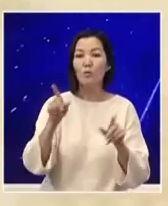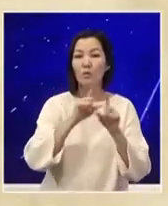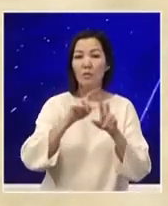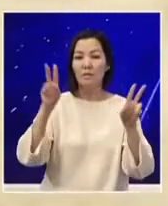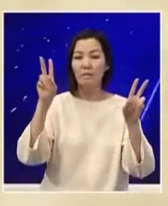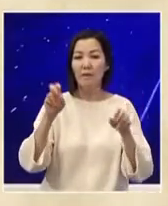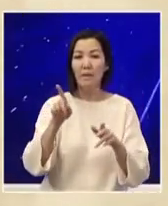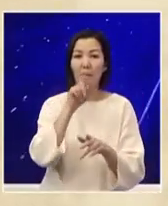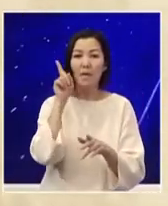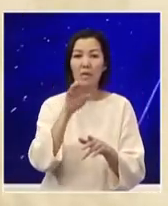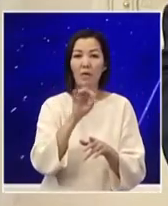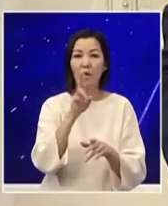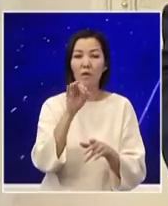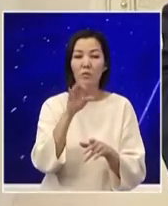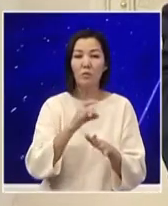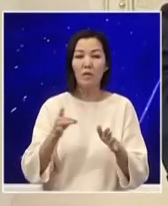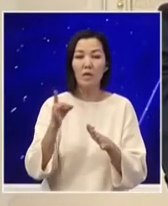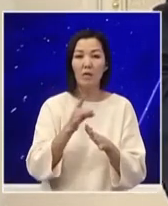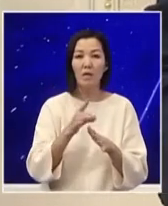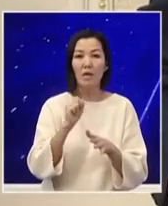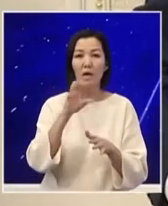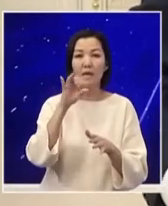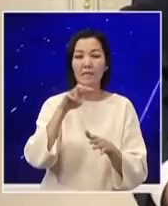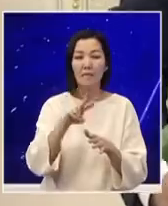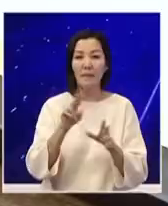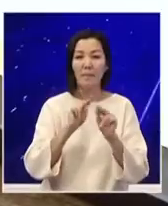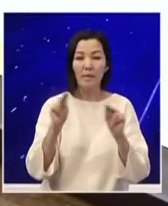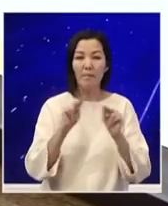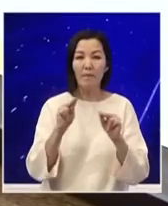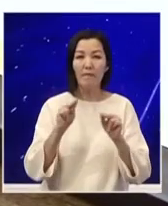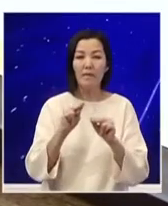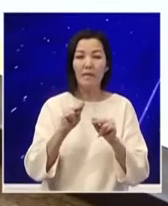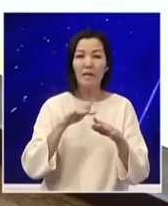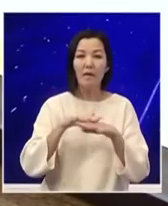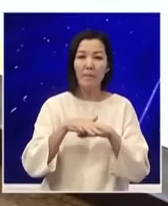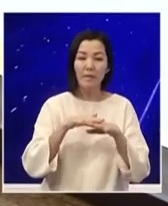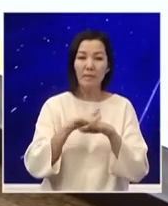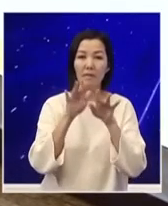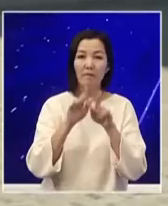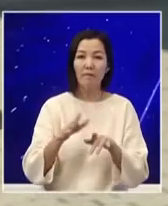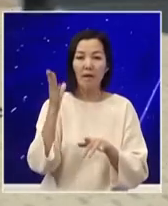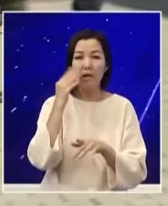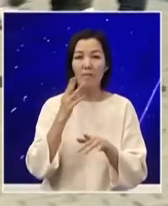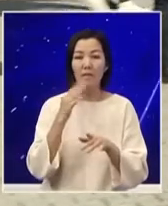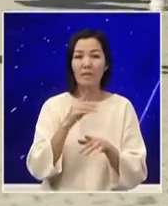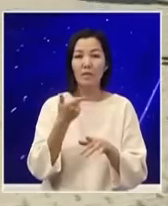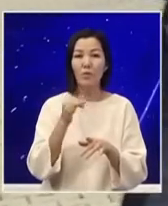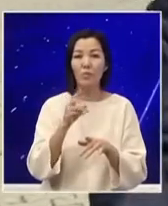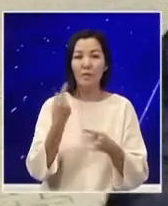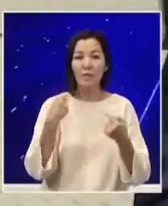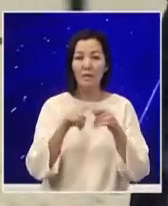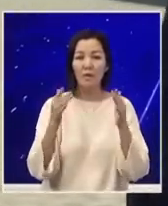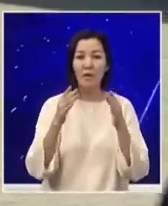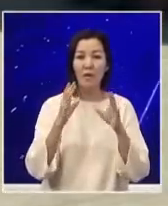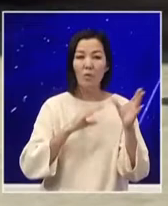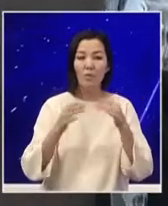молодой специалист из Аксусского района Асыл Каймуханов. Преподаватель математики и информатики, окончил Алма-Атинский гуманитарно-технический университет. За 8